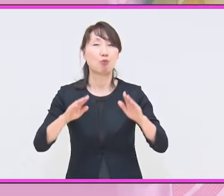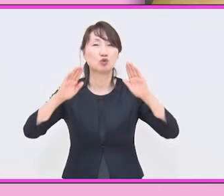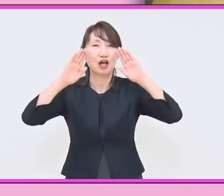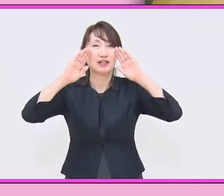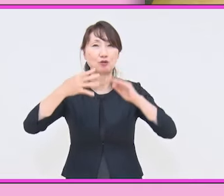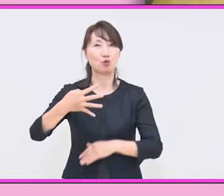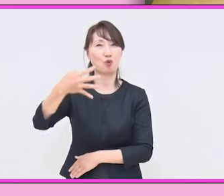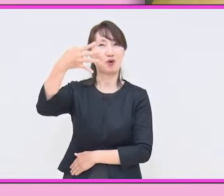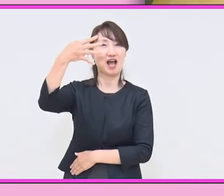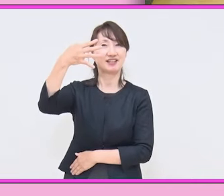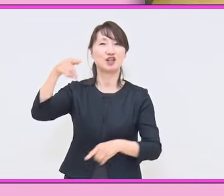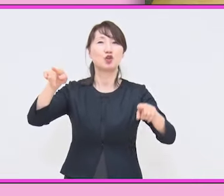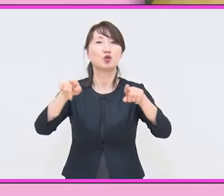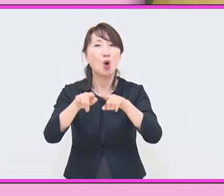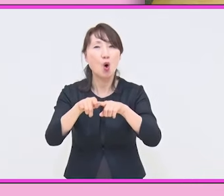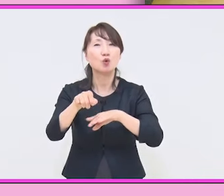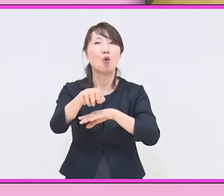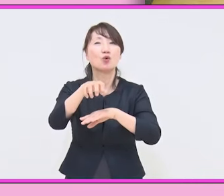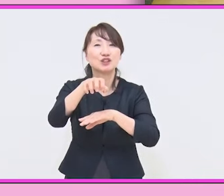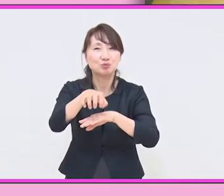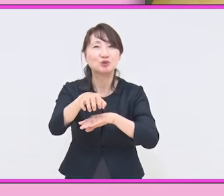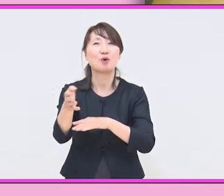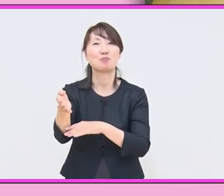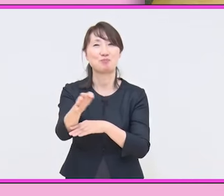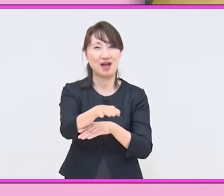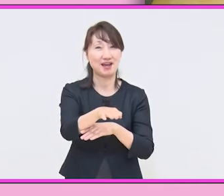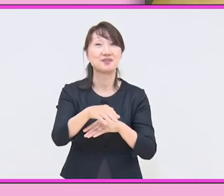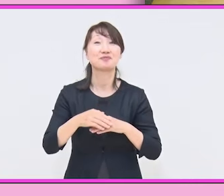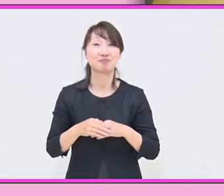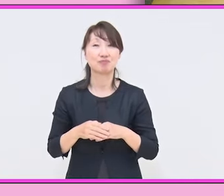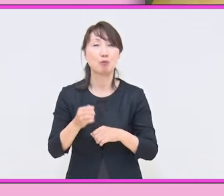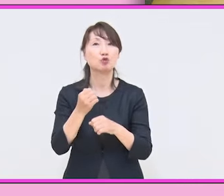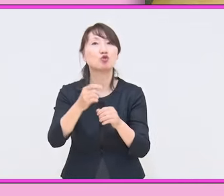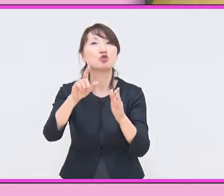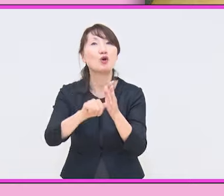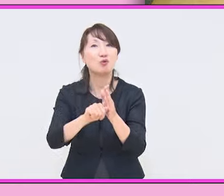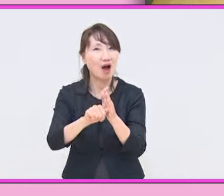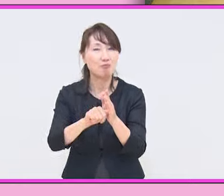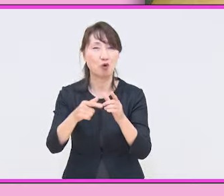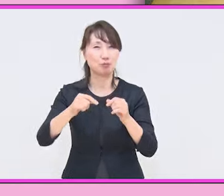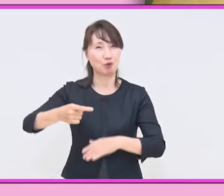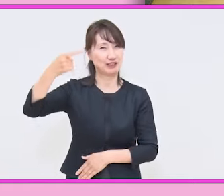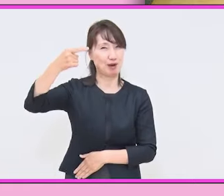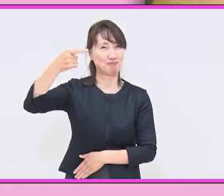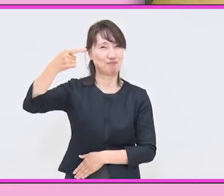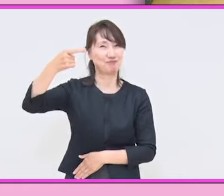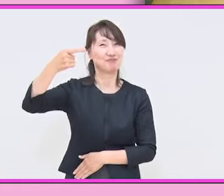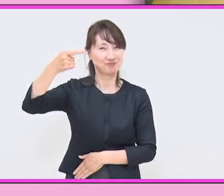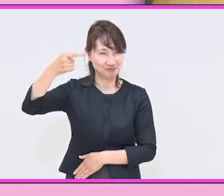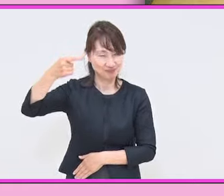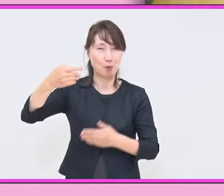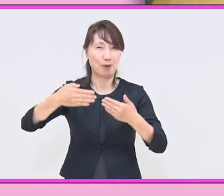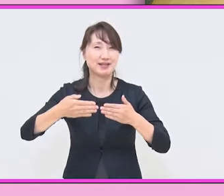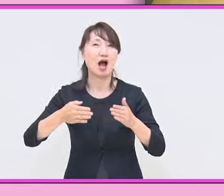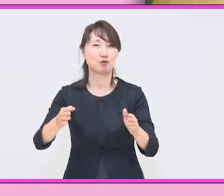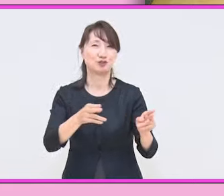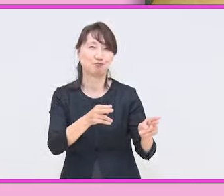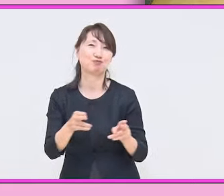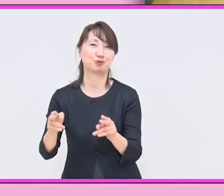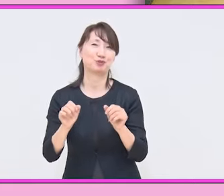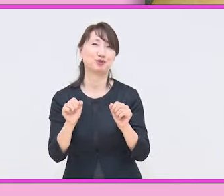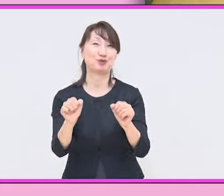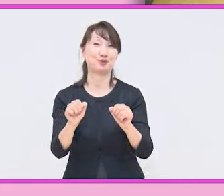階に共同事務所っていうのを作りました。でどうせ作るんだったらもう日本一のそのバリアフリーの完備した、